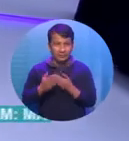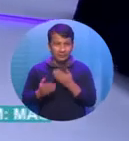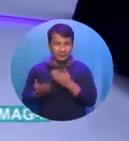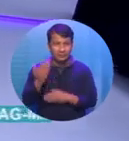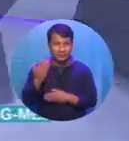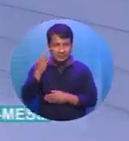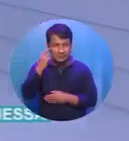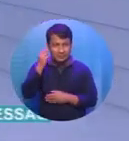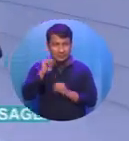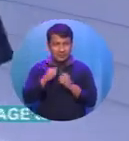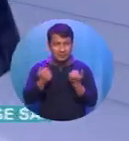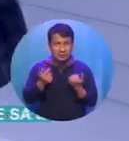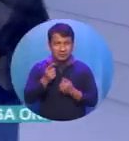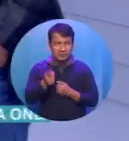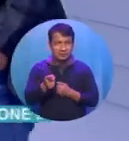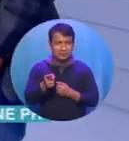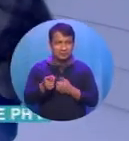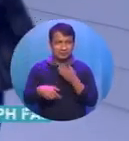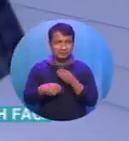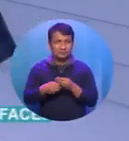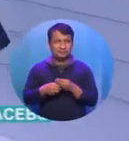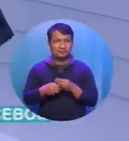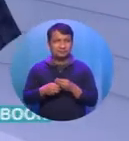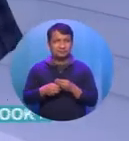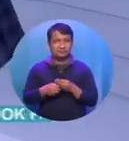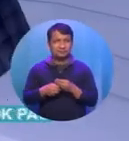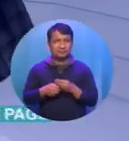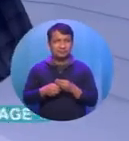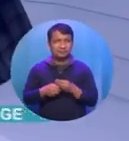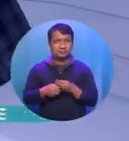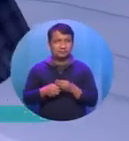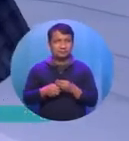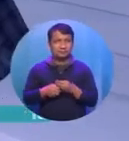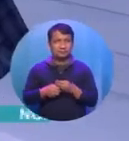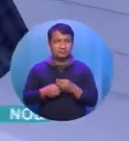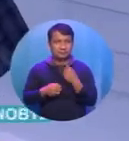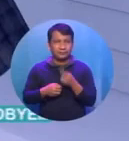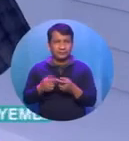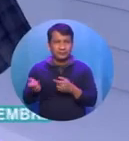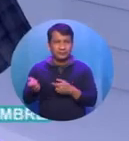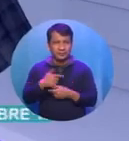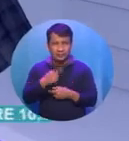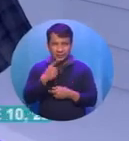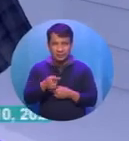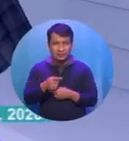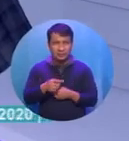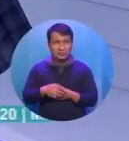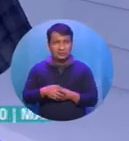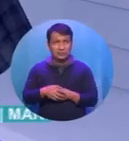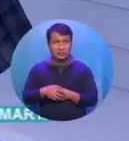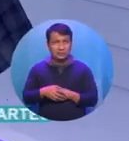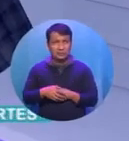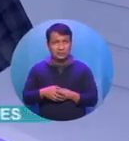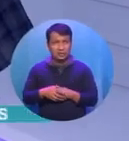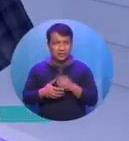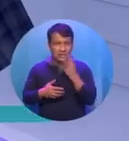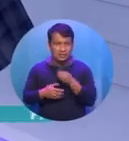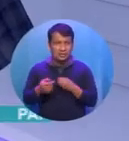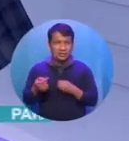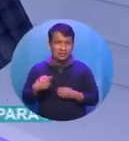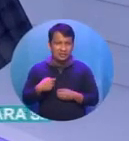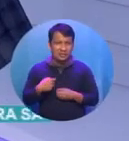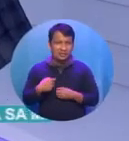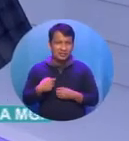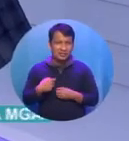Good morning, how are you? How are you? Sino po to? Ha? Sino po to? Eh, hindi ko nga alam kung sino ako